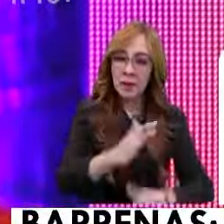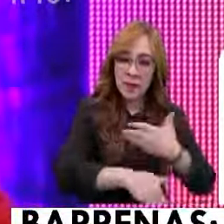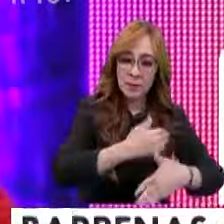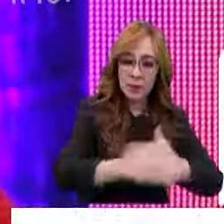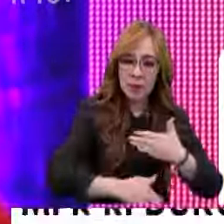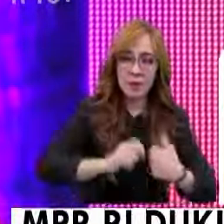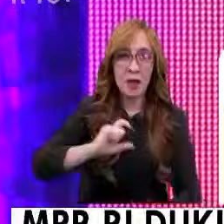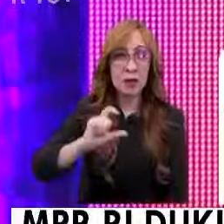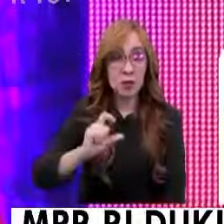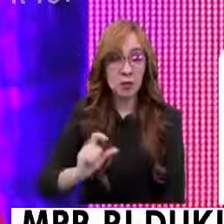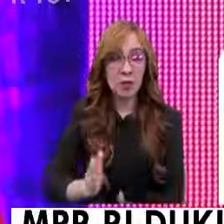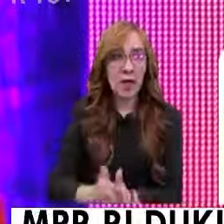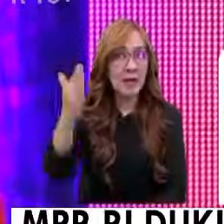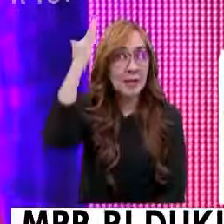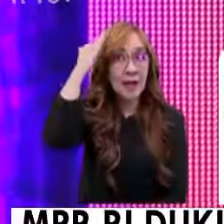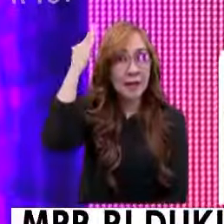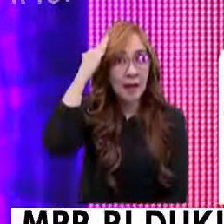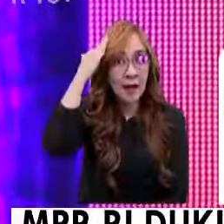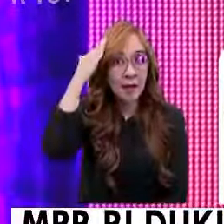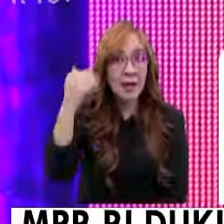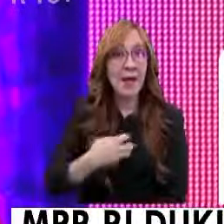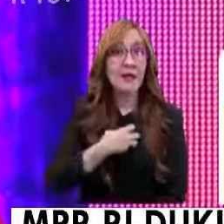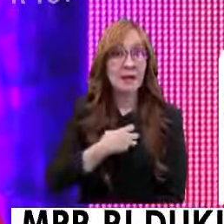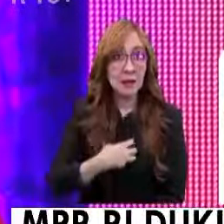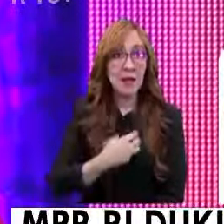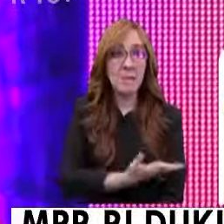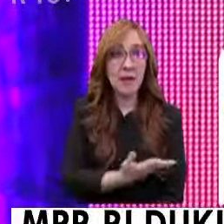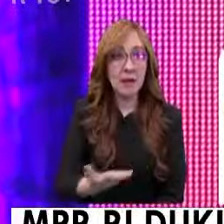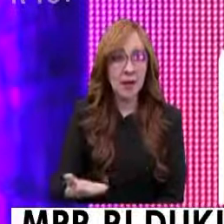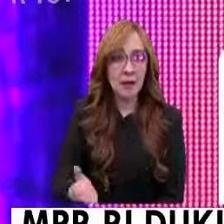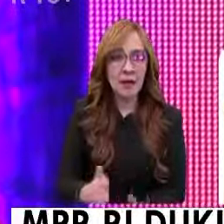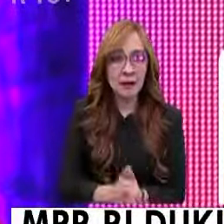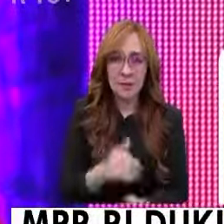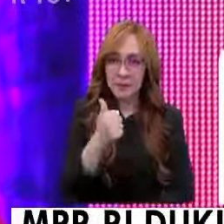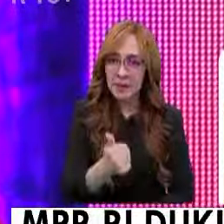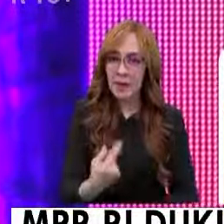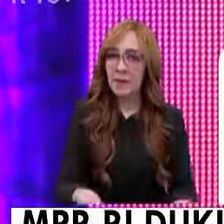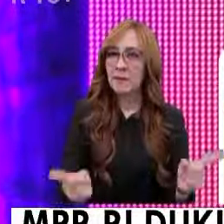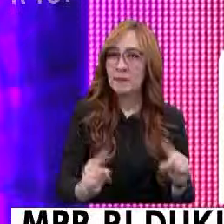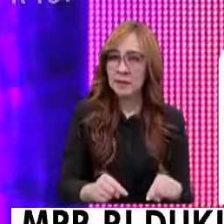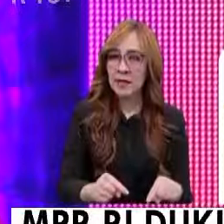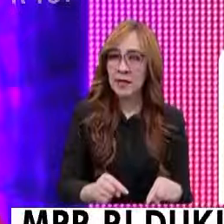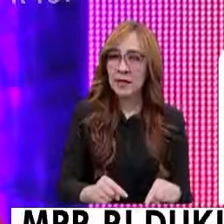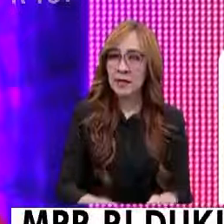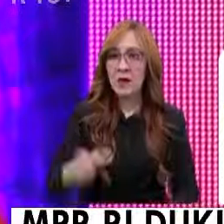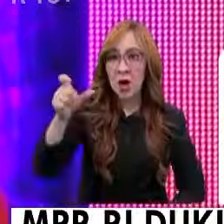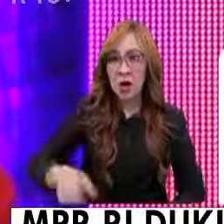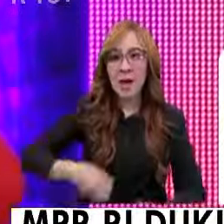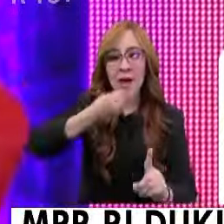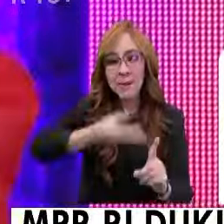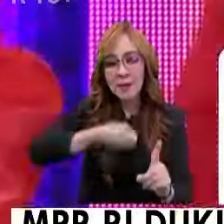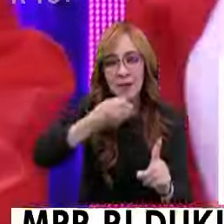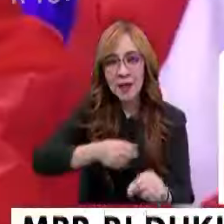sehingga mereka sadar atas kelakuannya perbuatan mereka mereka menjadi menjadi pembina buat untuk orang